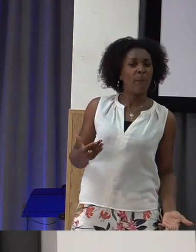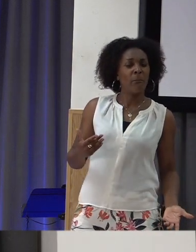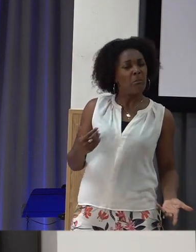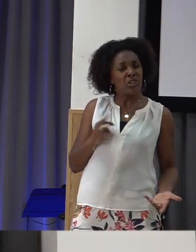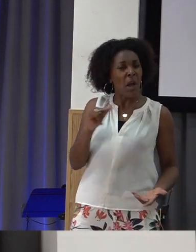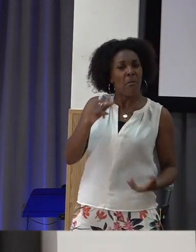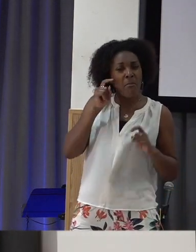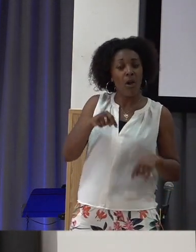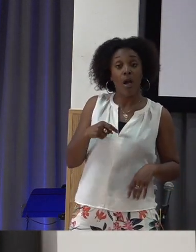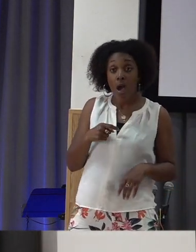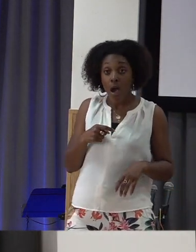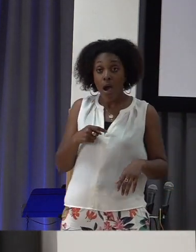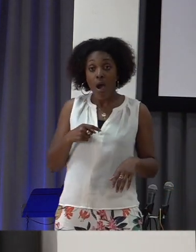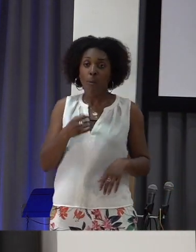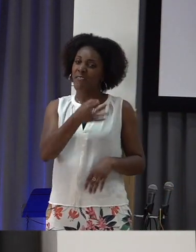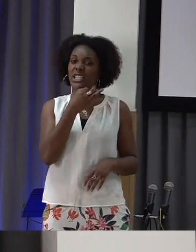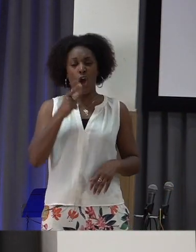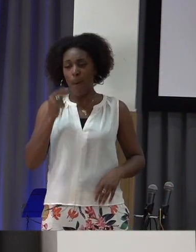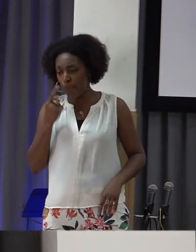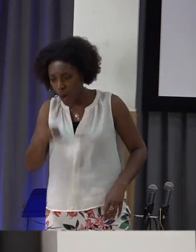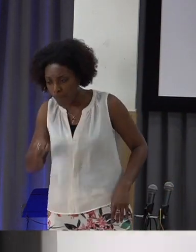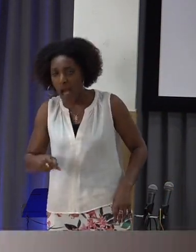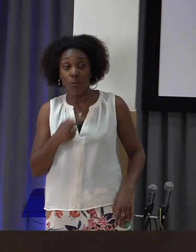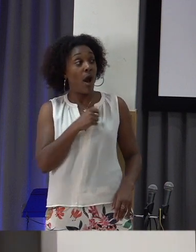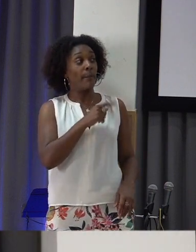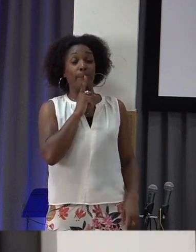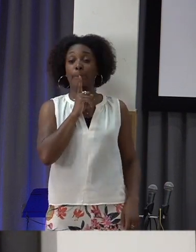ans. On m'avait dit, un homme, ça ne pleure pas. Et je n'ai pas pleuré